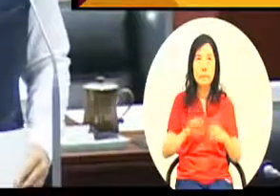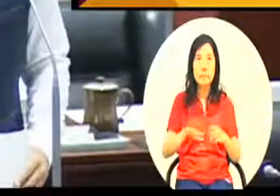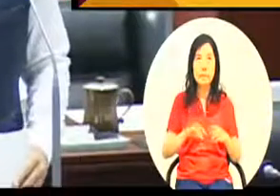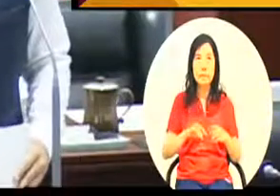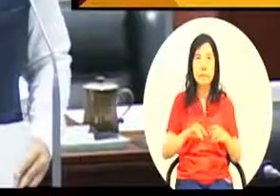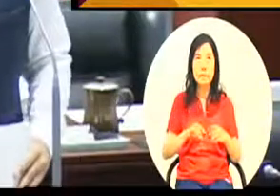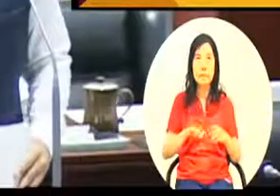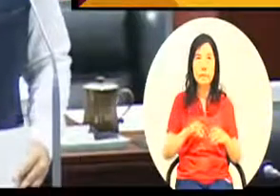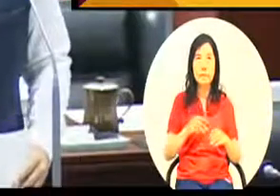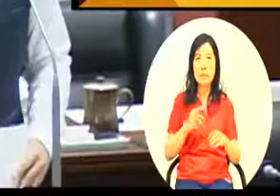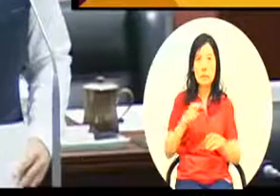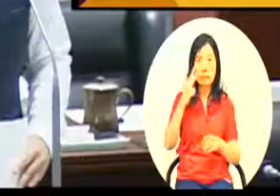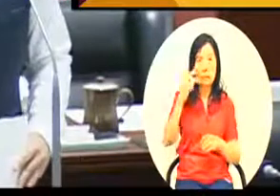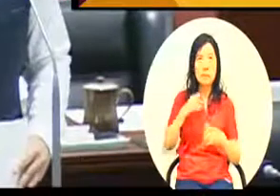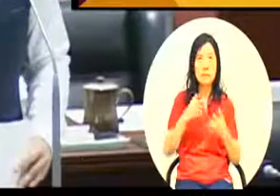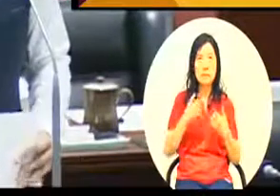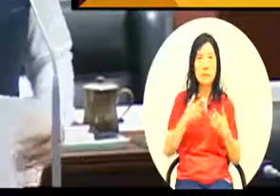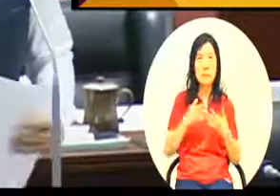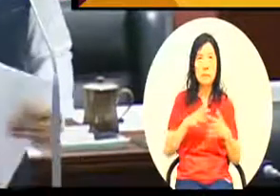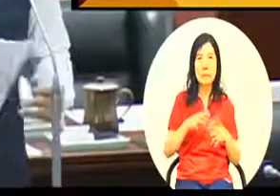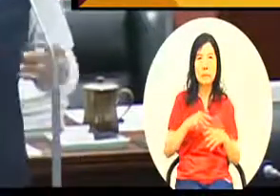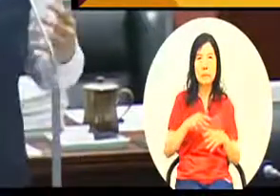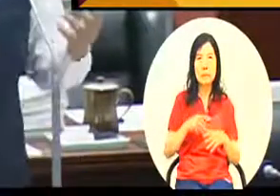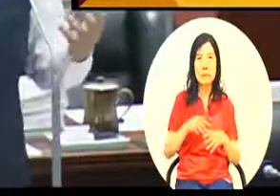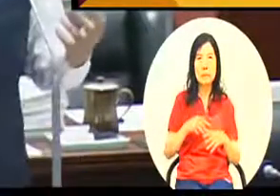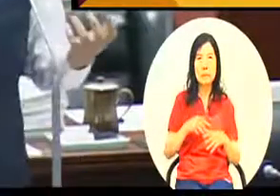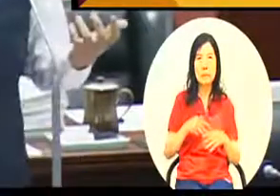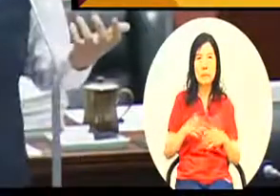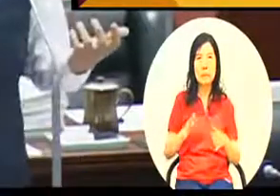该，不大也不好是，